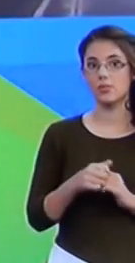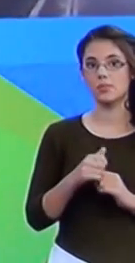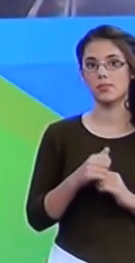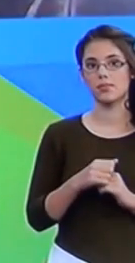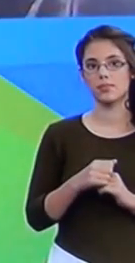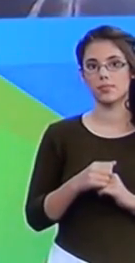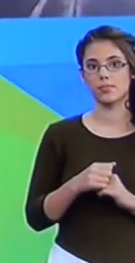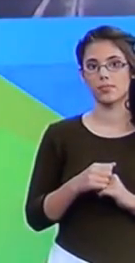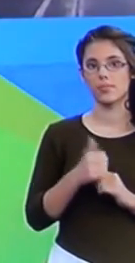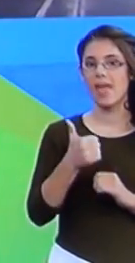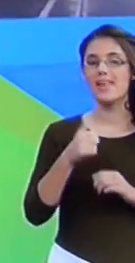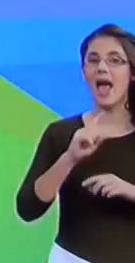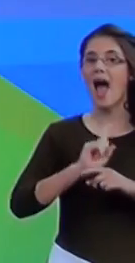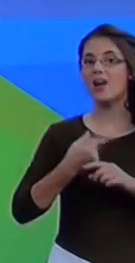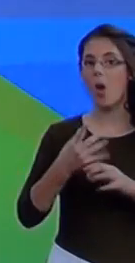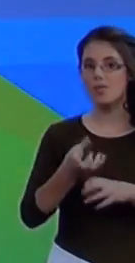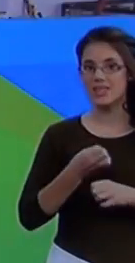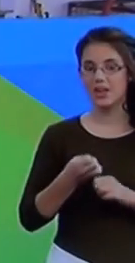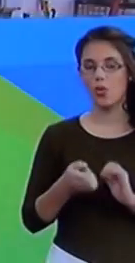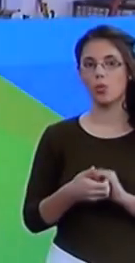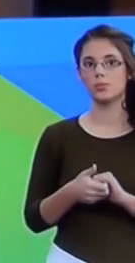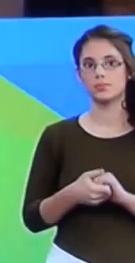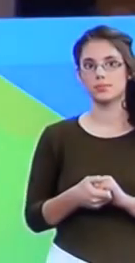az, ez egy áramszedő.